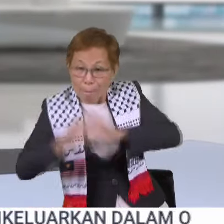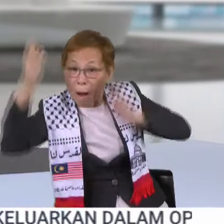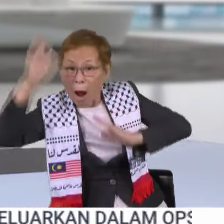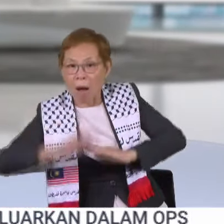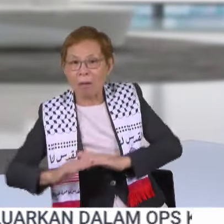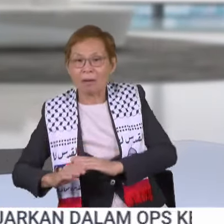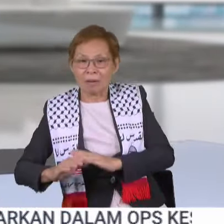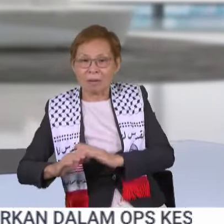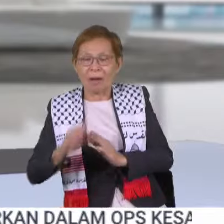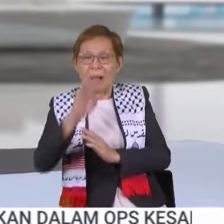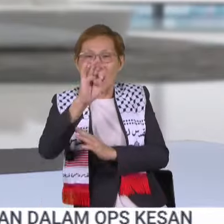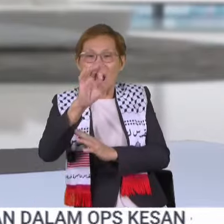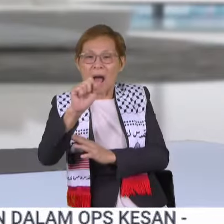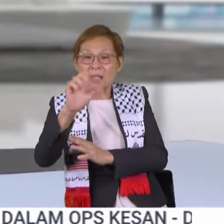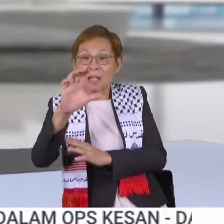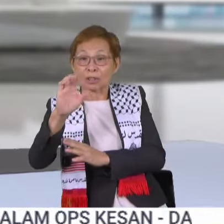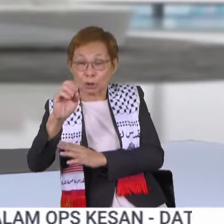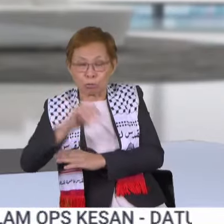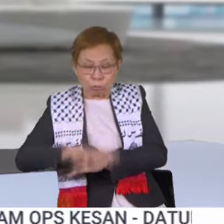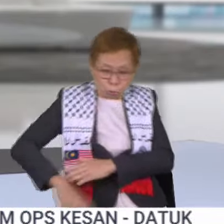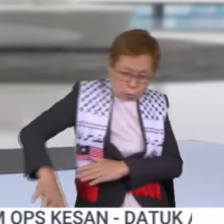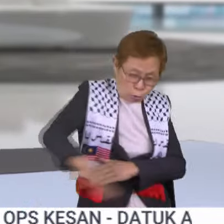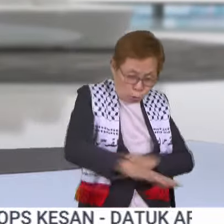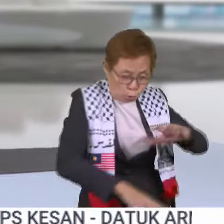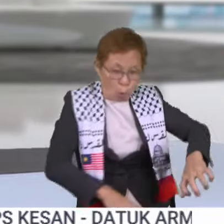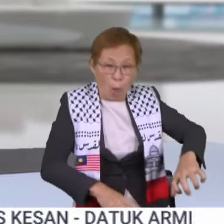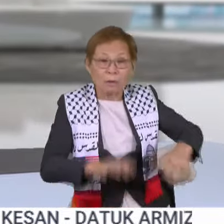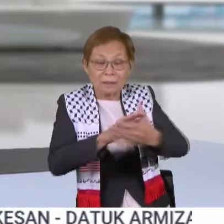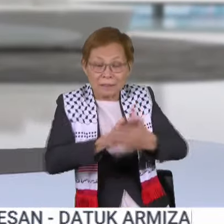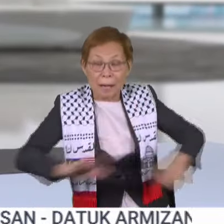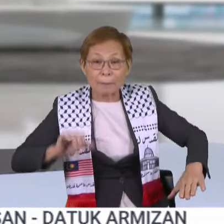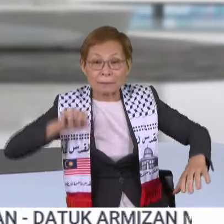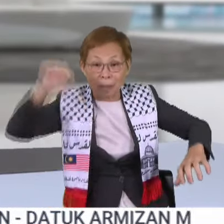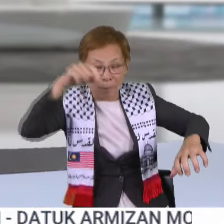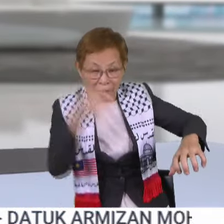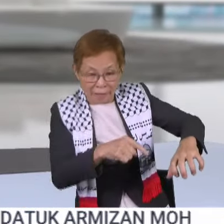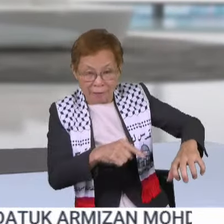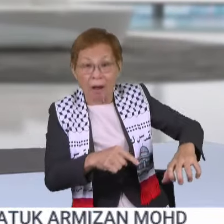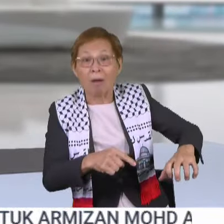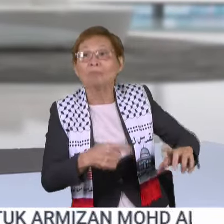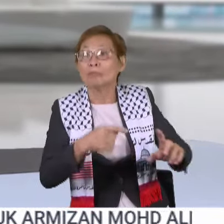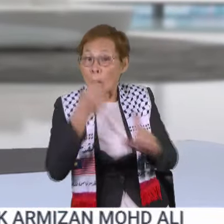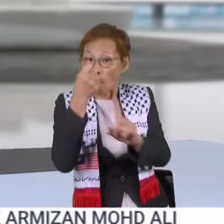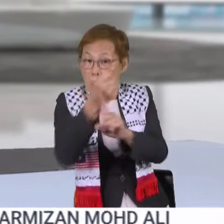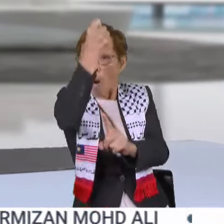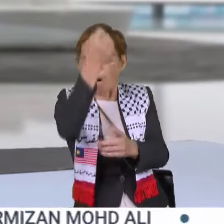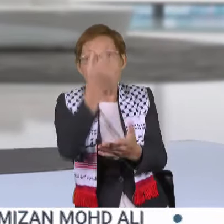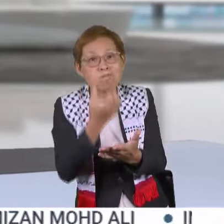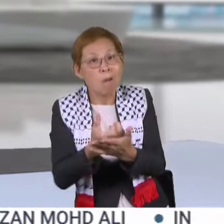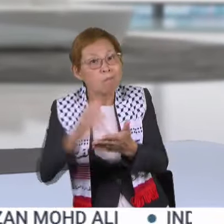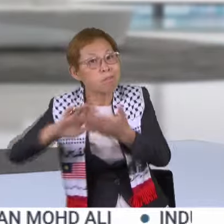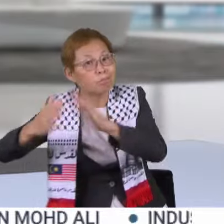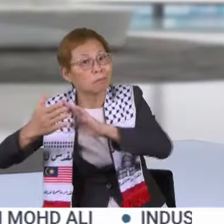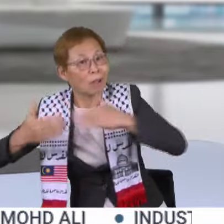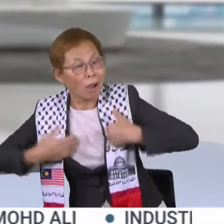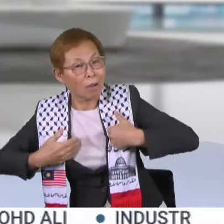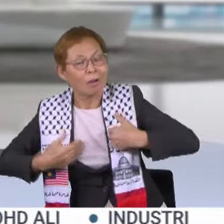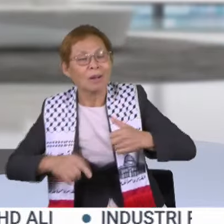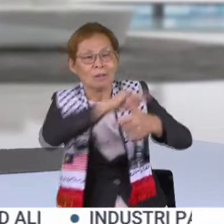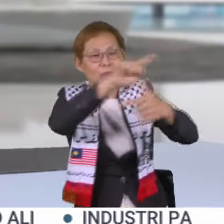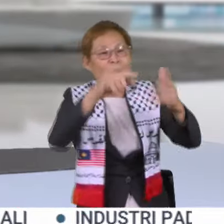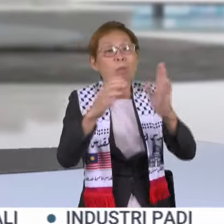semalam om di seluruh Zon selamat Timur Sabah Zon ini turut memberi impak kepada ekonomi masyarakat ikuti